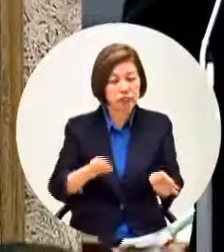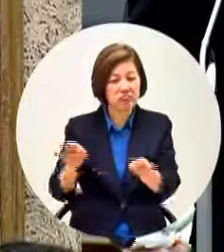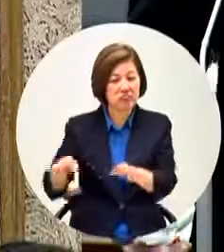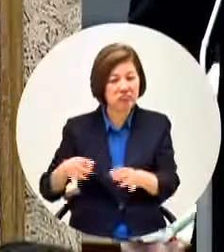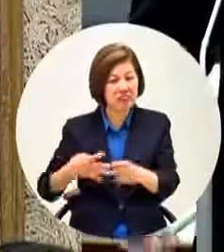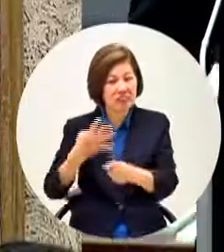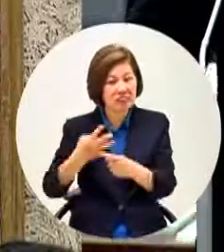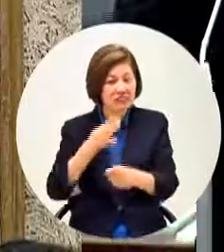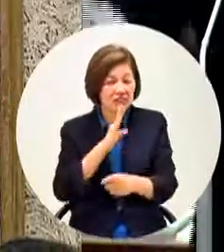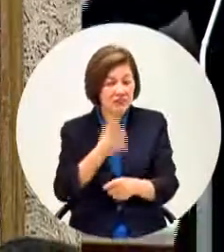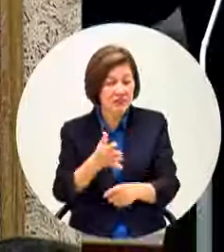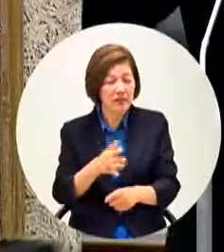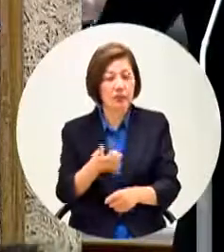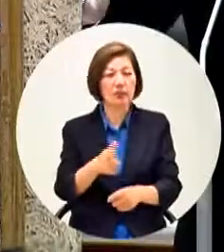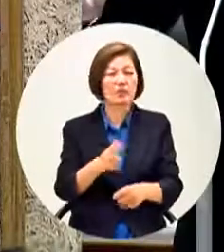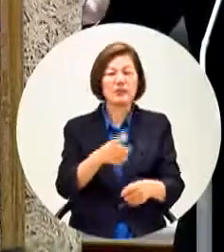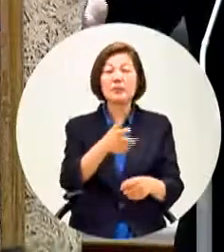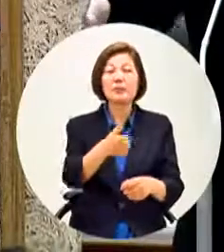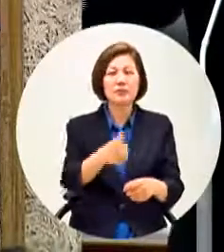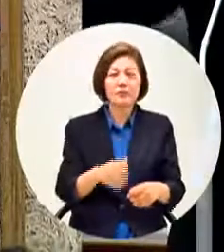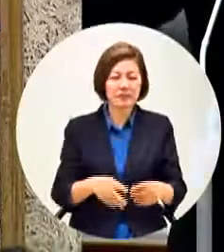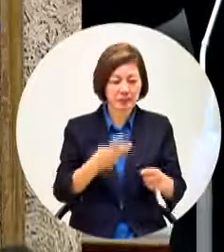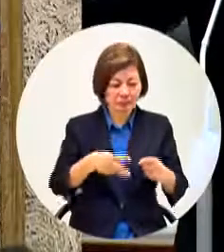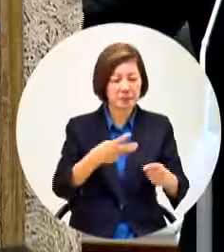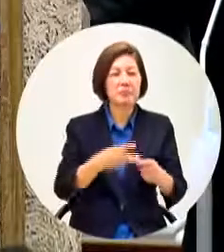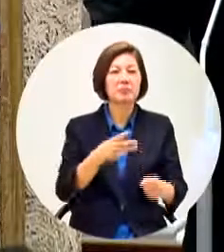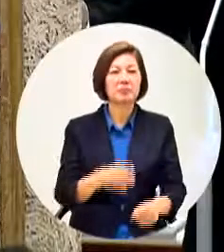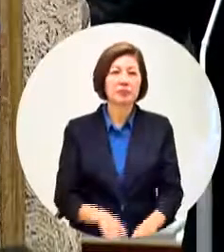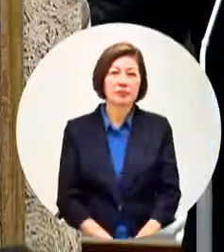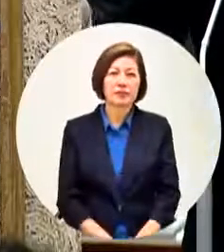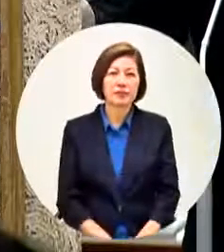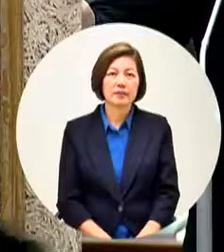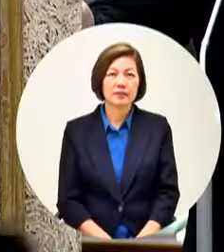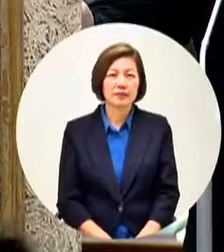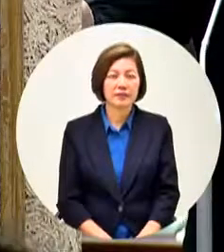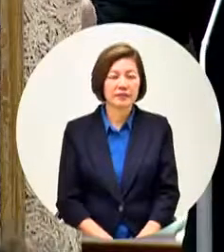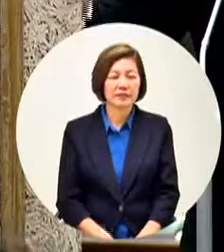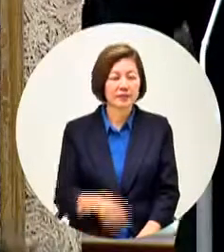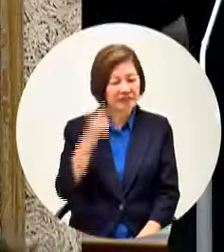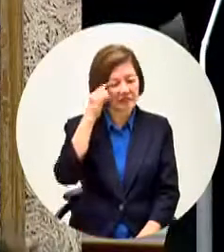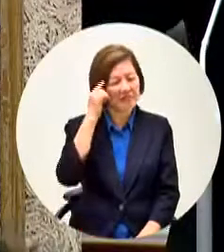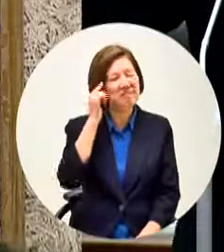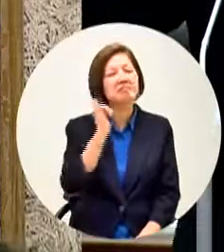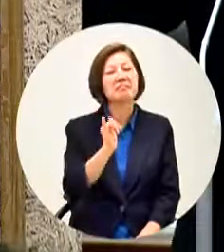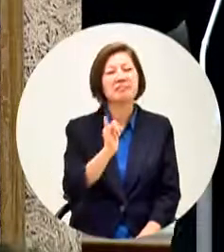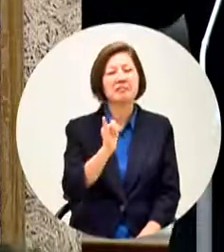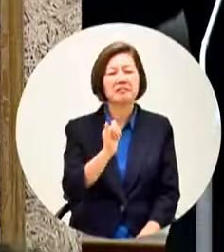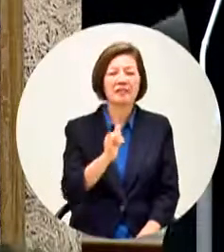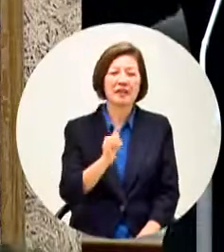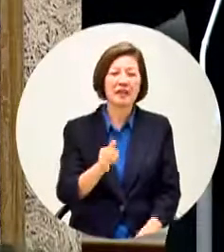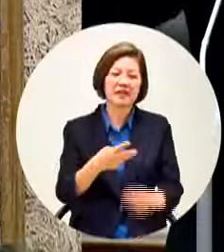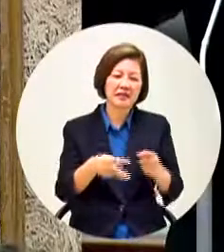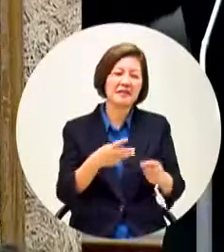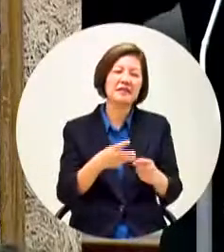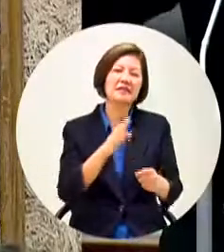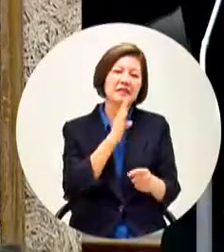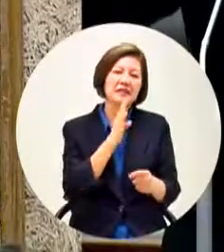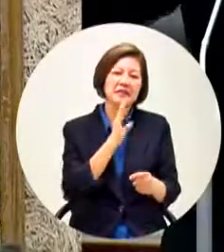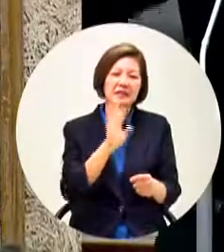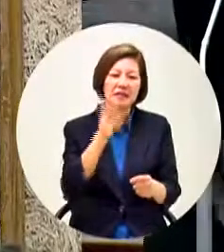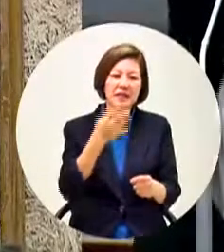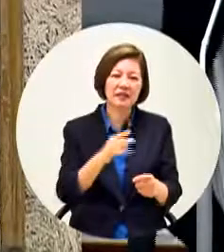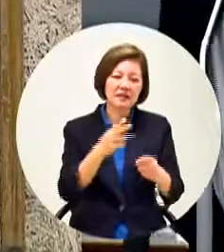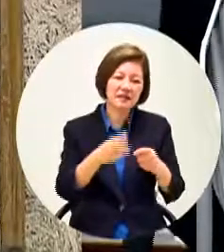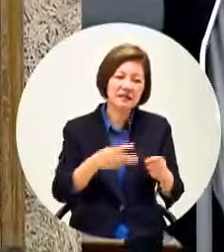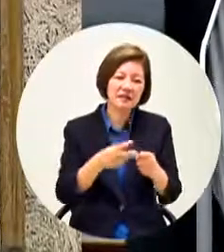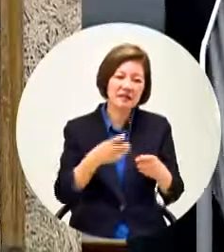啦。 啊，三档，迄是哦，安尼理想化伫遐规划啦。我看三档也是，啊无啊多严，啊迄落啊